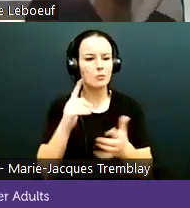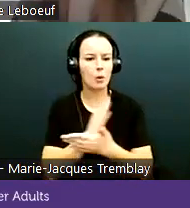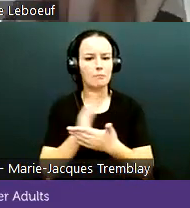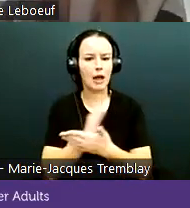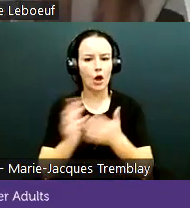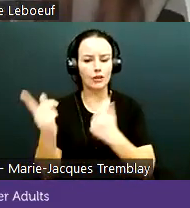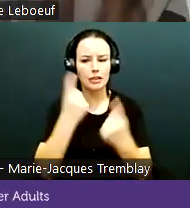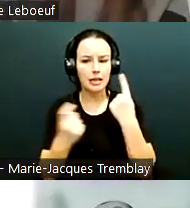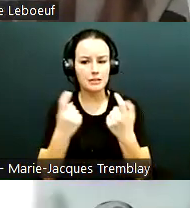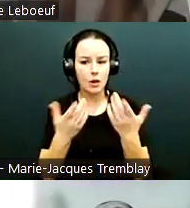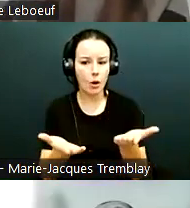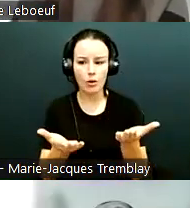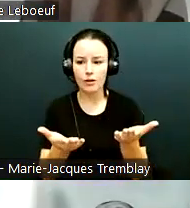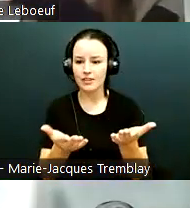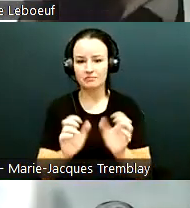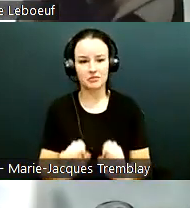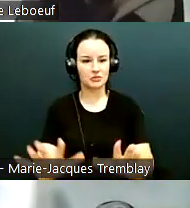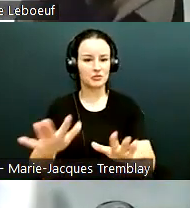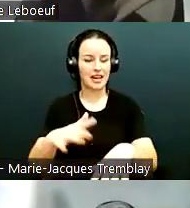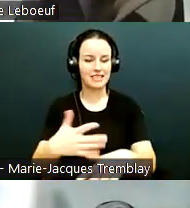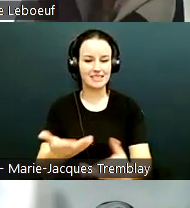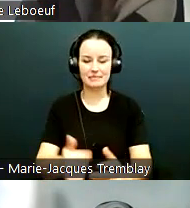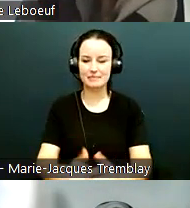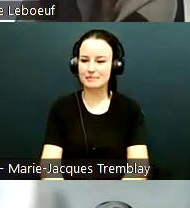questions. Donc, le plancher serait à vous.